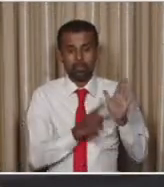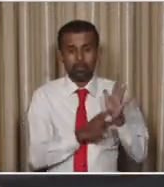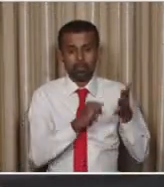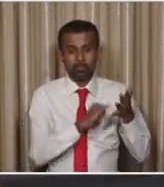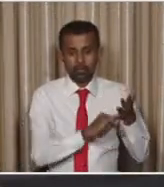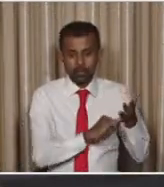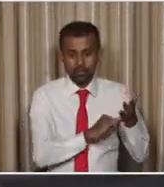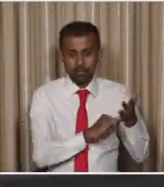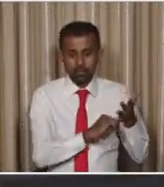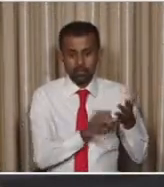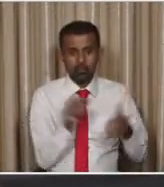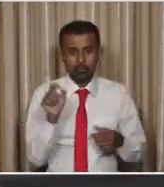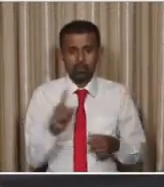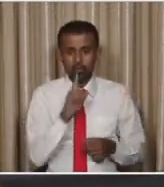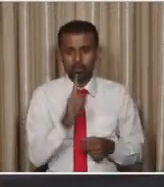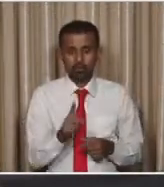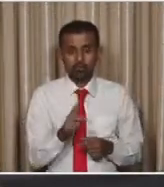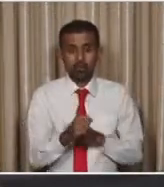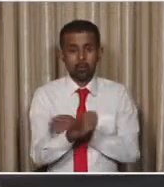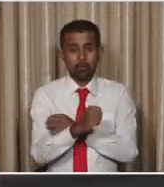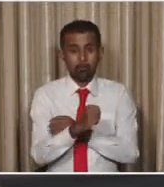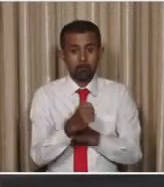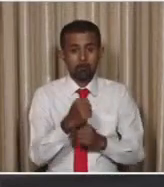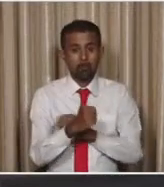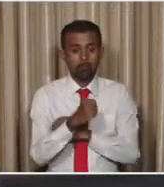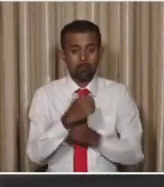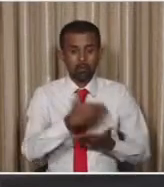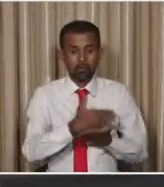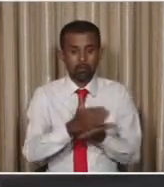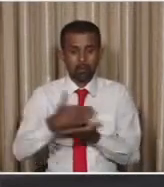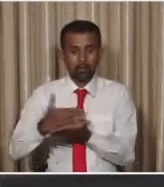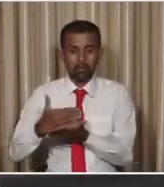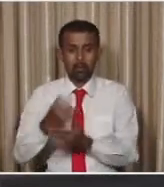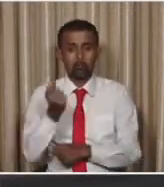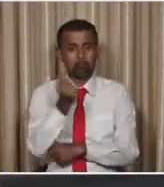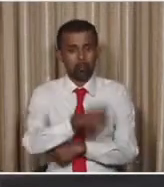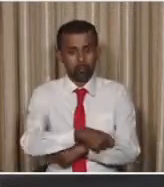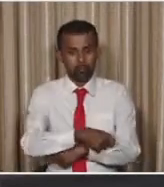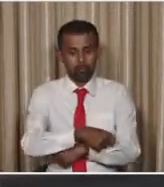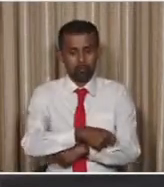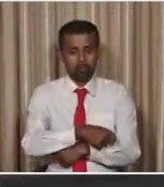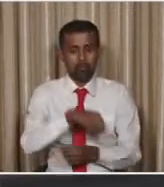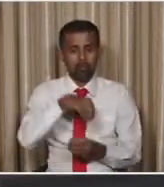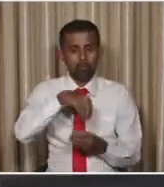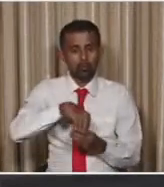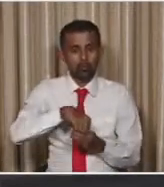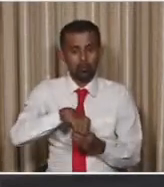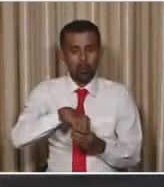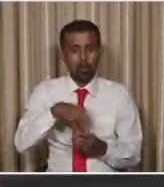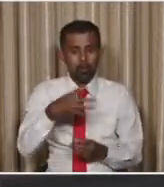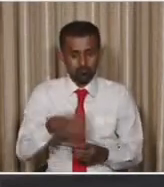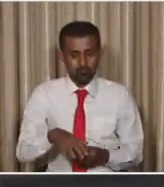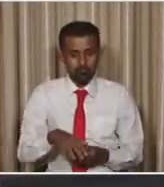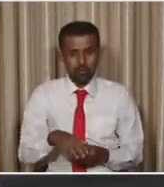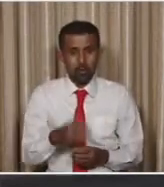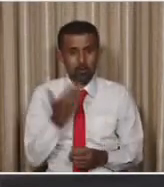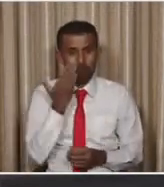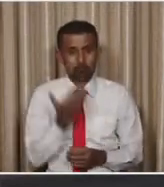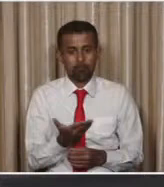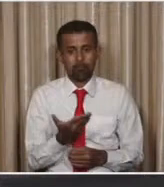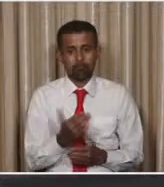මොන්ටෙස්කියු ඉදිරිපත් කරපු බලතල බෙදීමේ න්‍යාය මේ තුල අන්තර්ගතව තියෙන බව පේන්න